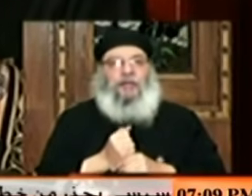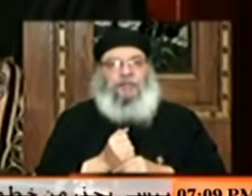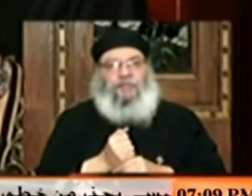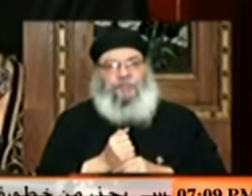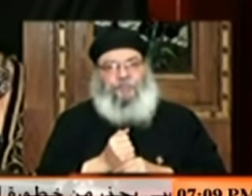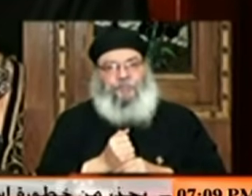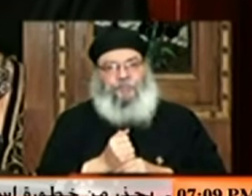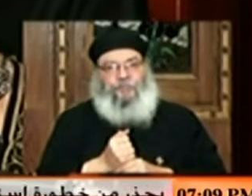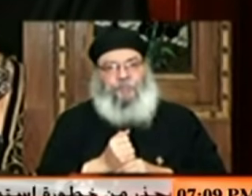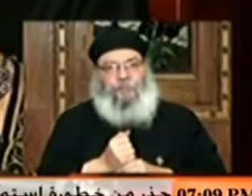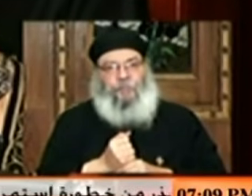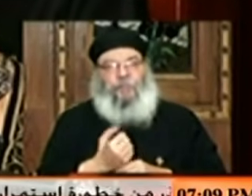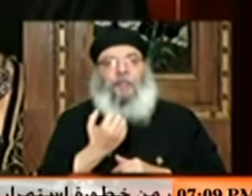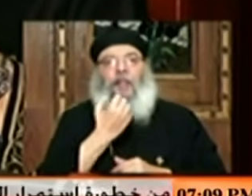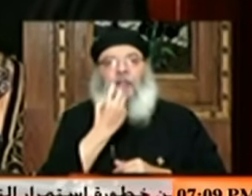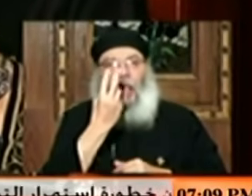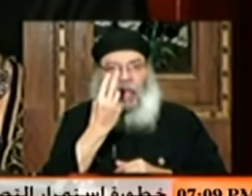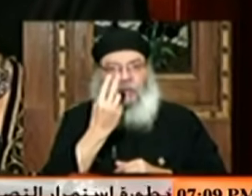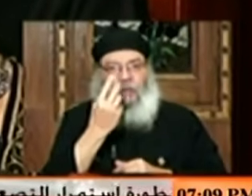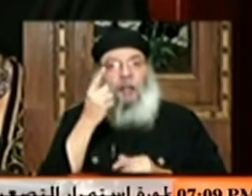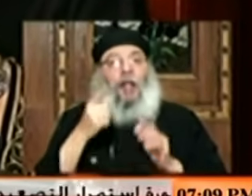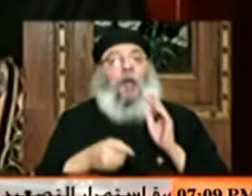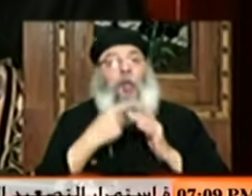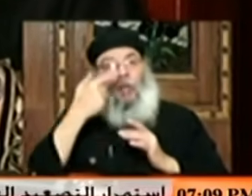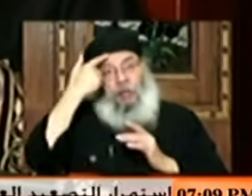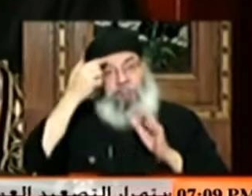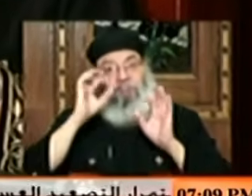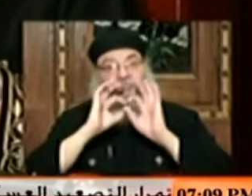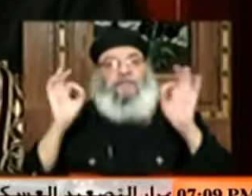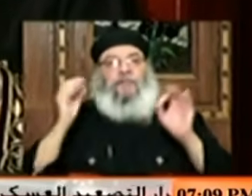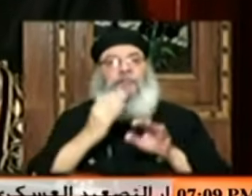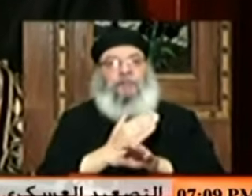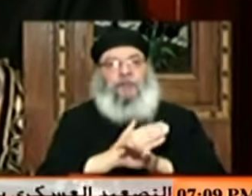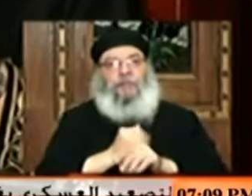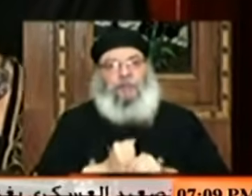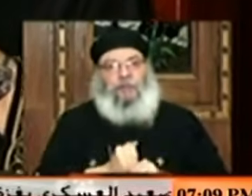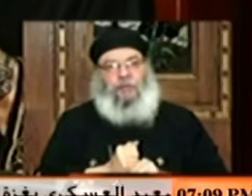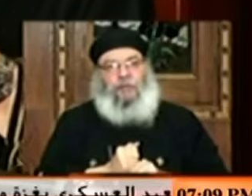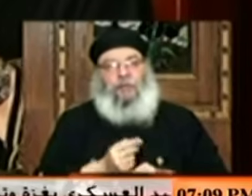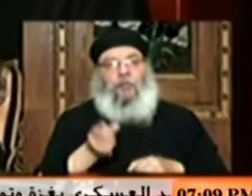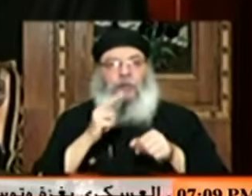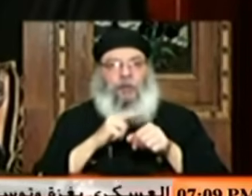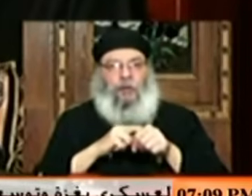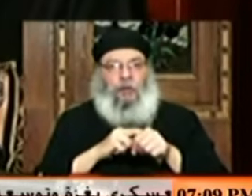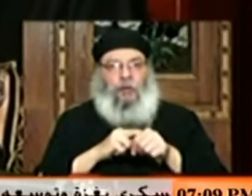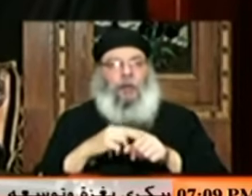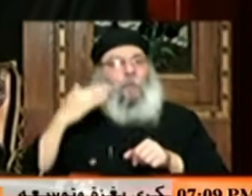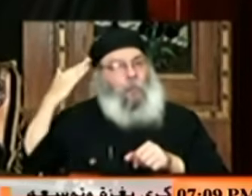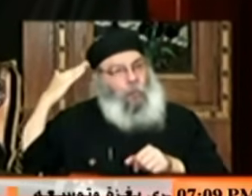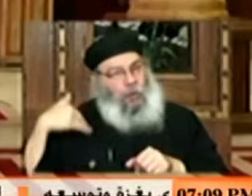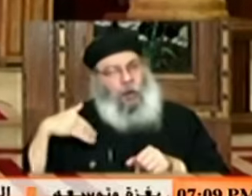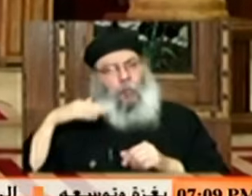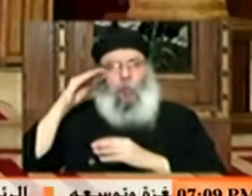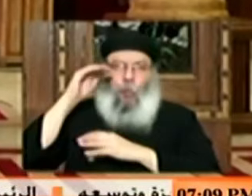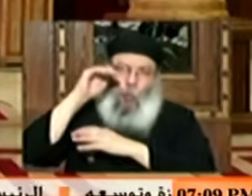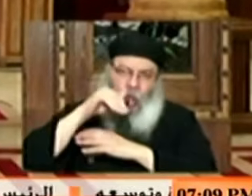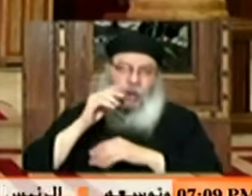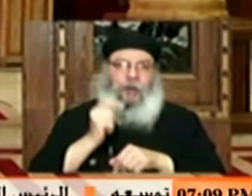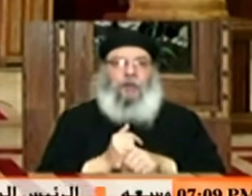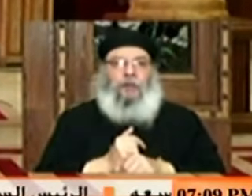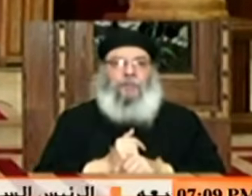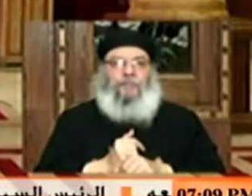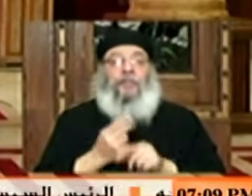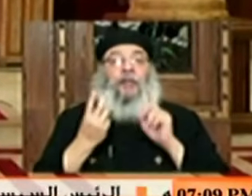غرضين الغرض الاول هو الشفاء شفاء المريض وشفاء المراه المنحني لكن